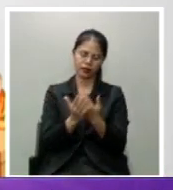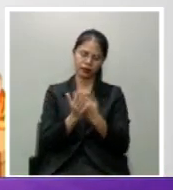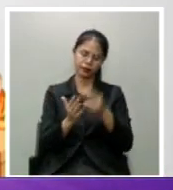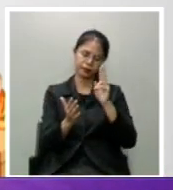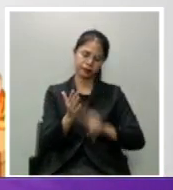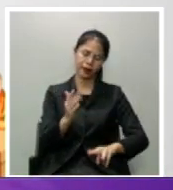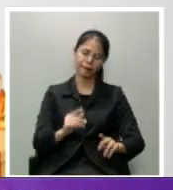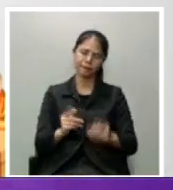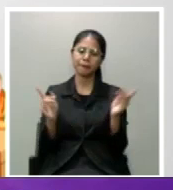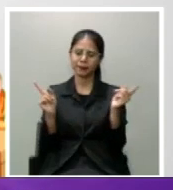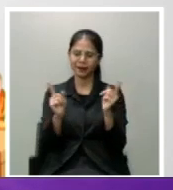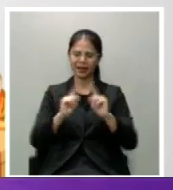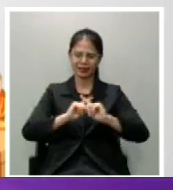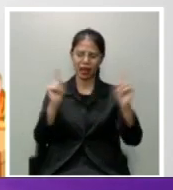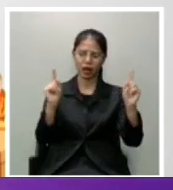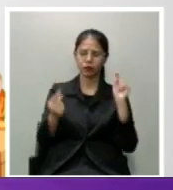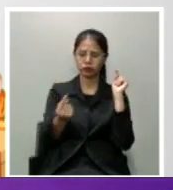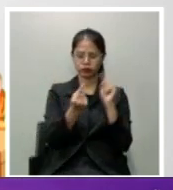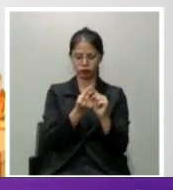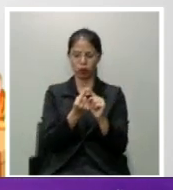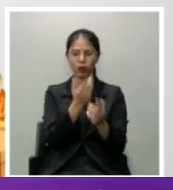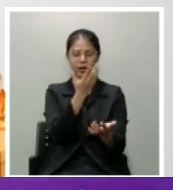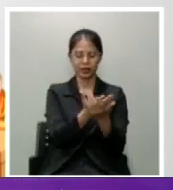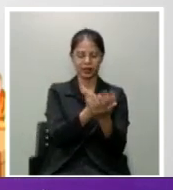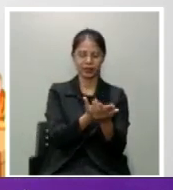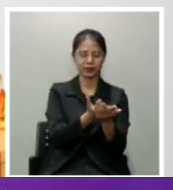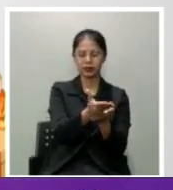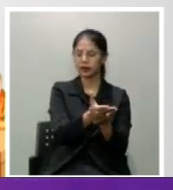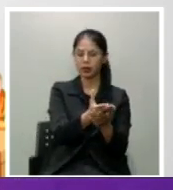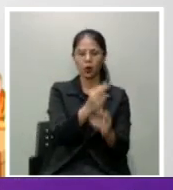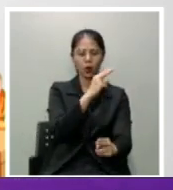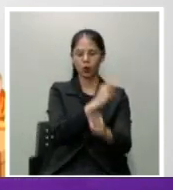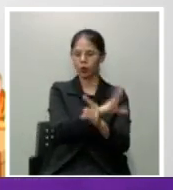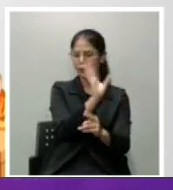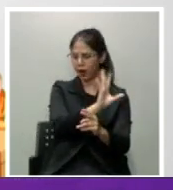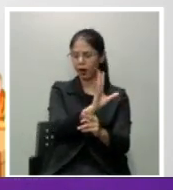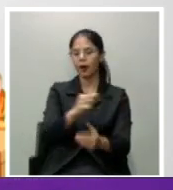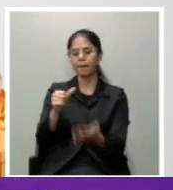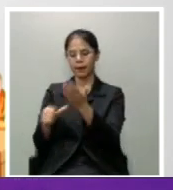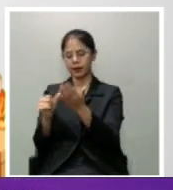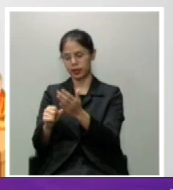าราคามาคิดเอาแต่เฉพาะส่วนภาษีแล้วก็คูณด้วย4